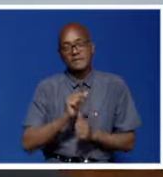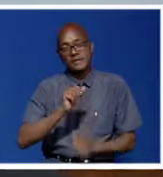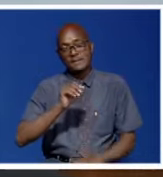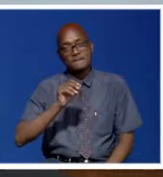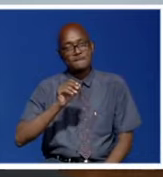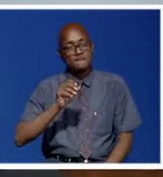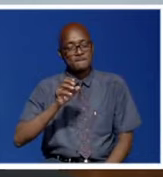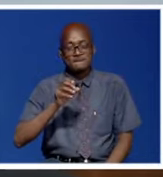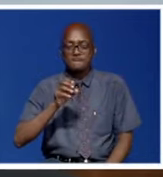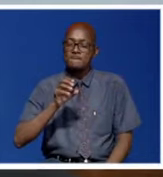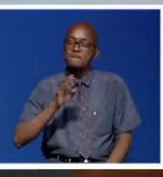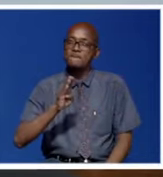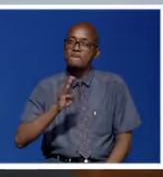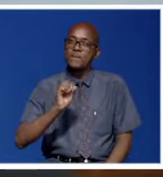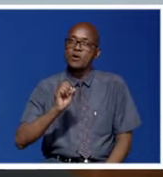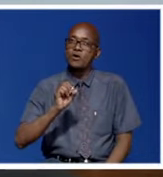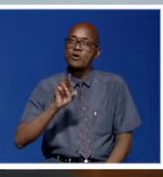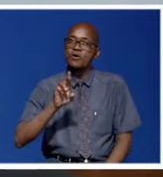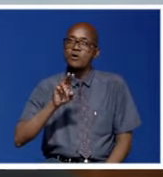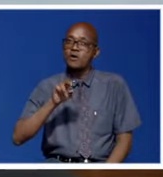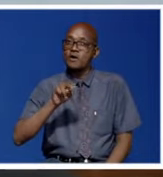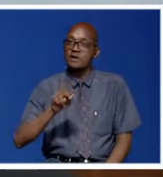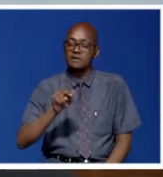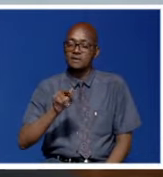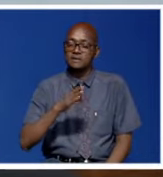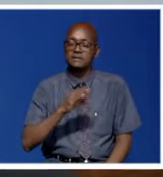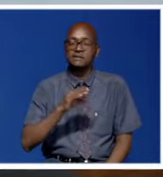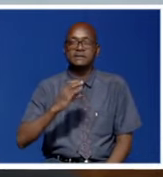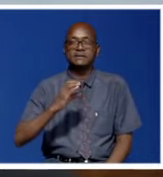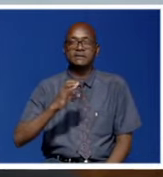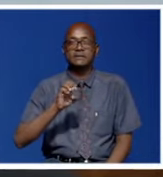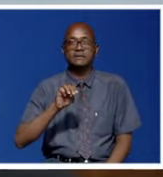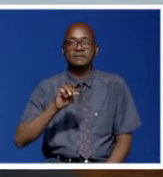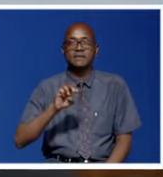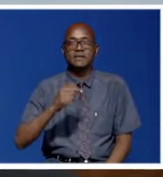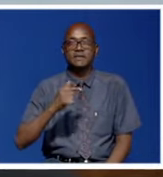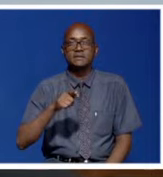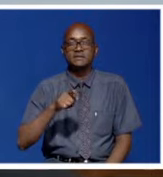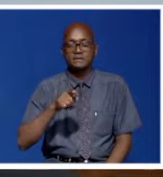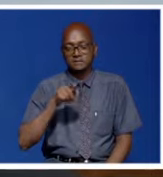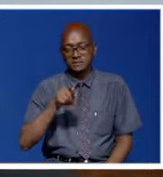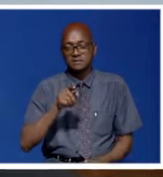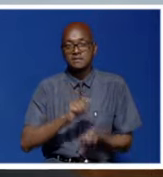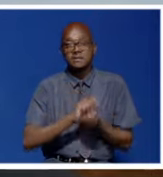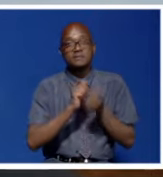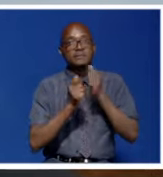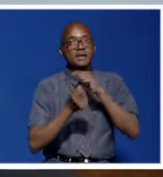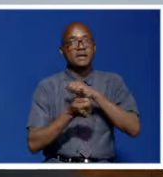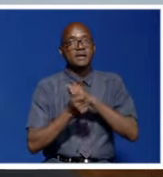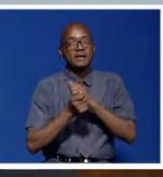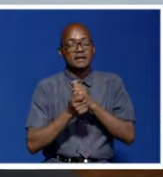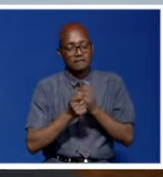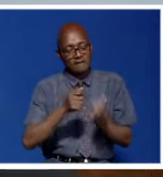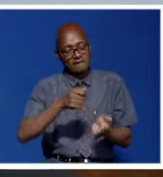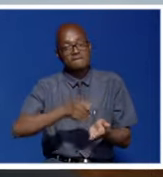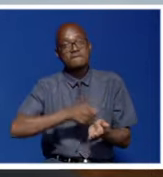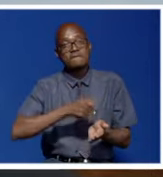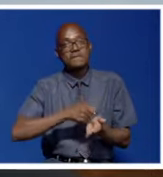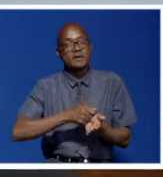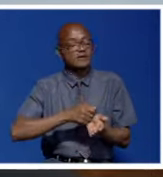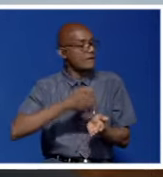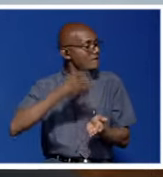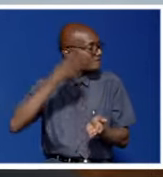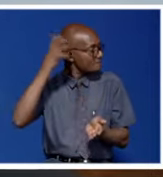Hii ni mbadala wa mfupa wa fuvu. Uaga wagonjwa wanagaramikiwa na inunua, alafu tunaangalia